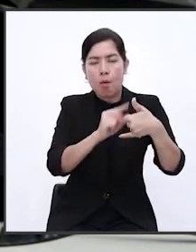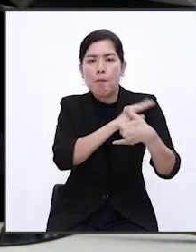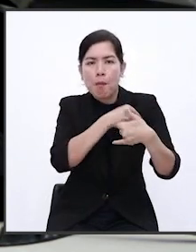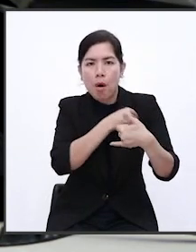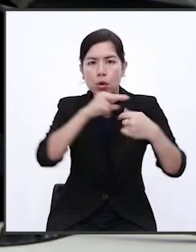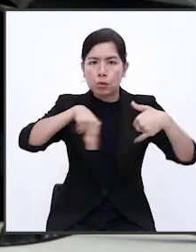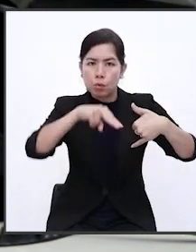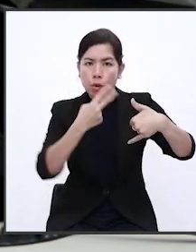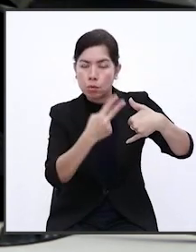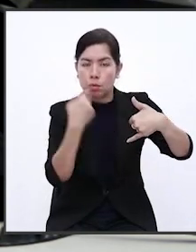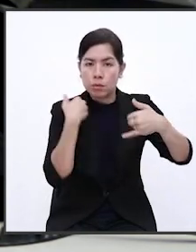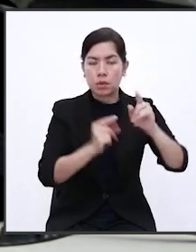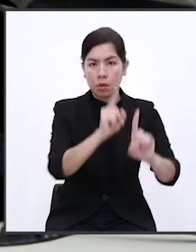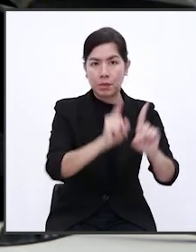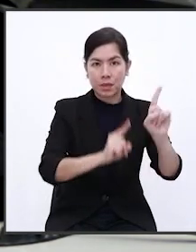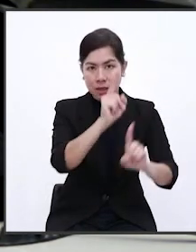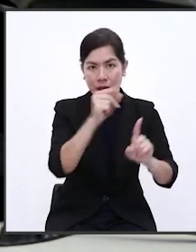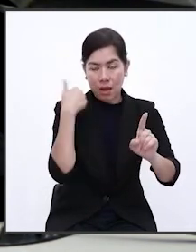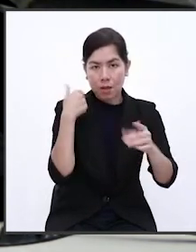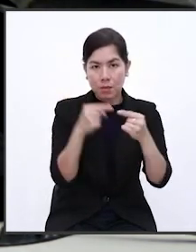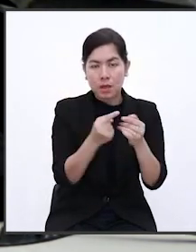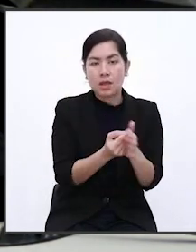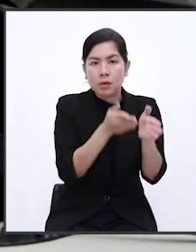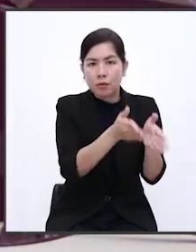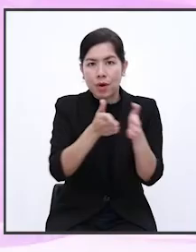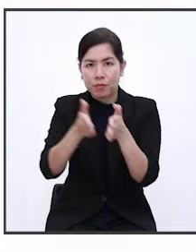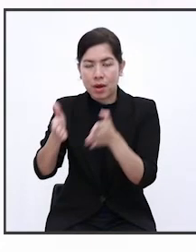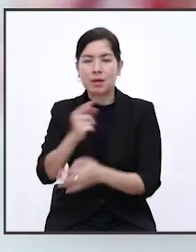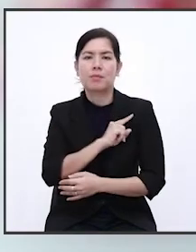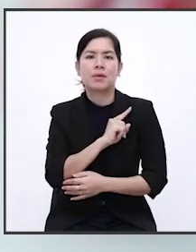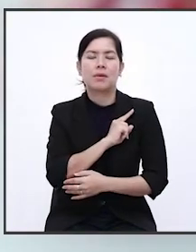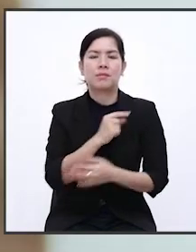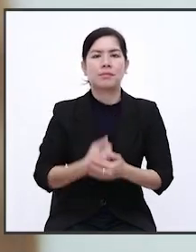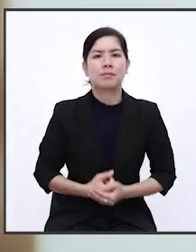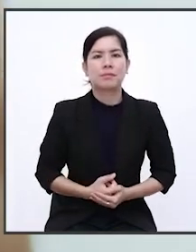แล้วก็สามารถส่งมานัดได้นะคะในหน่วยงานของกายอุปกรณ์นะคะ